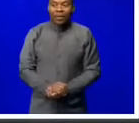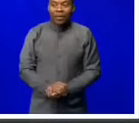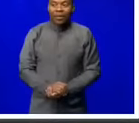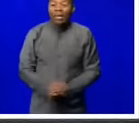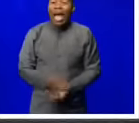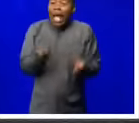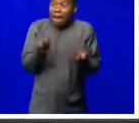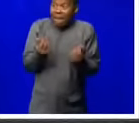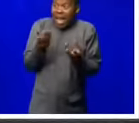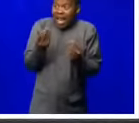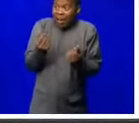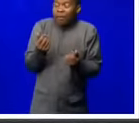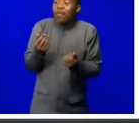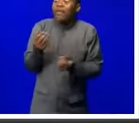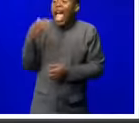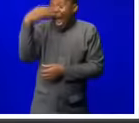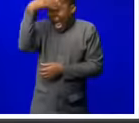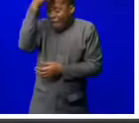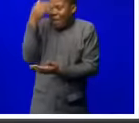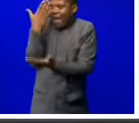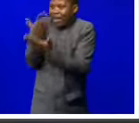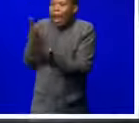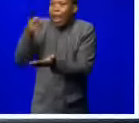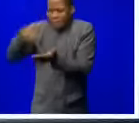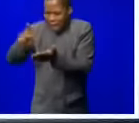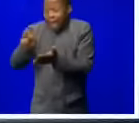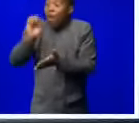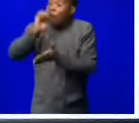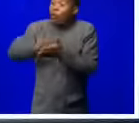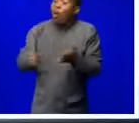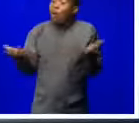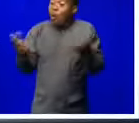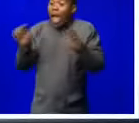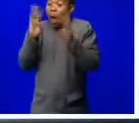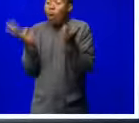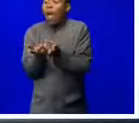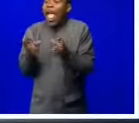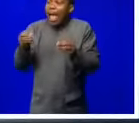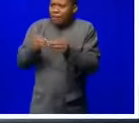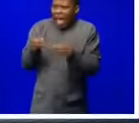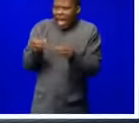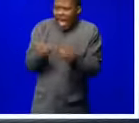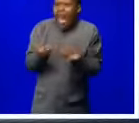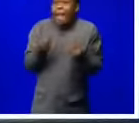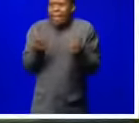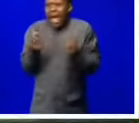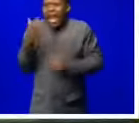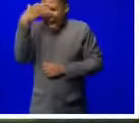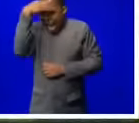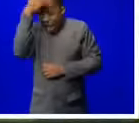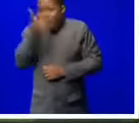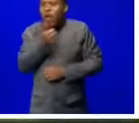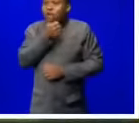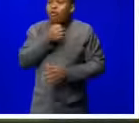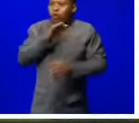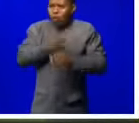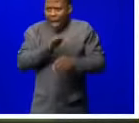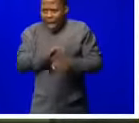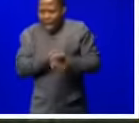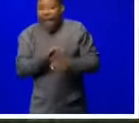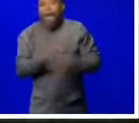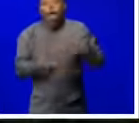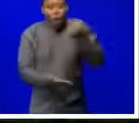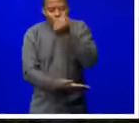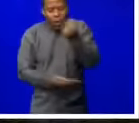imali lengetulu kwesigidzigidzi semalangeni leyabolekwa nguhulumende ebhange lemhlaba eminyakeni lophelile isebenze ngendlela lebekade ibhekile